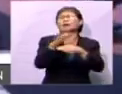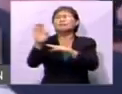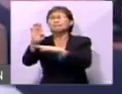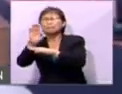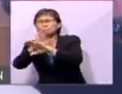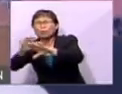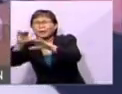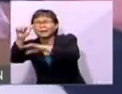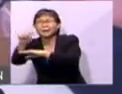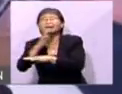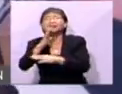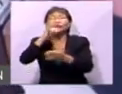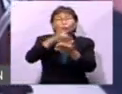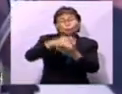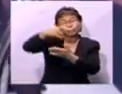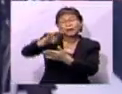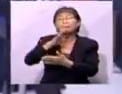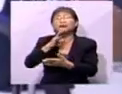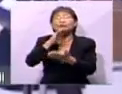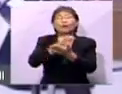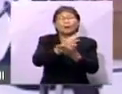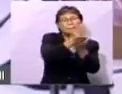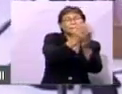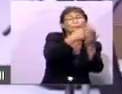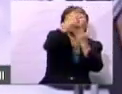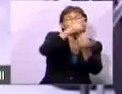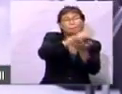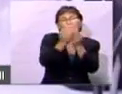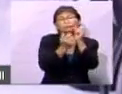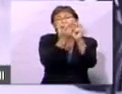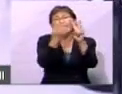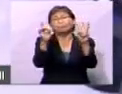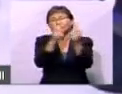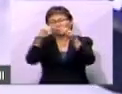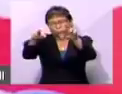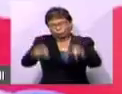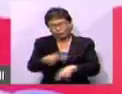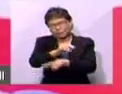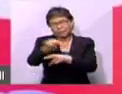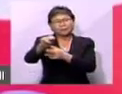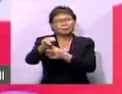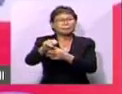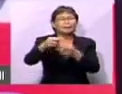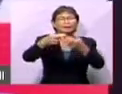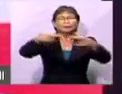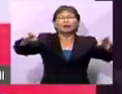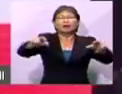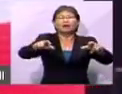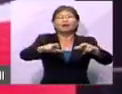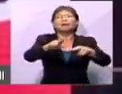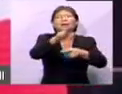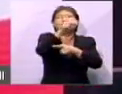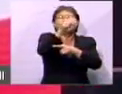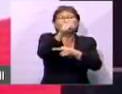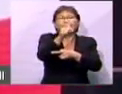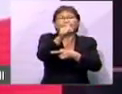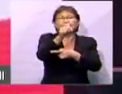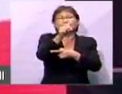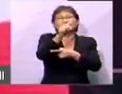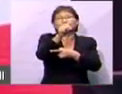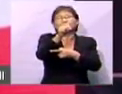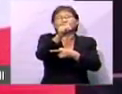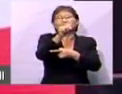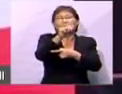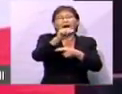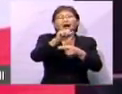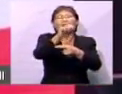Perdana Menteri menegaskan demikian pada program bajet 2018 bersama rakyat dan pelancaran skim Amanah Dana Anak Malaysia